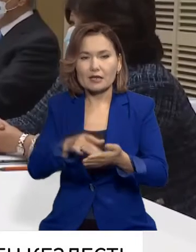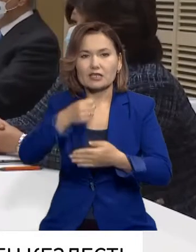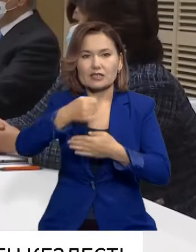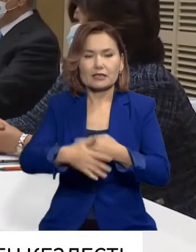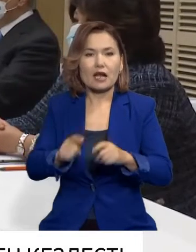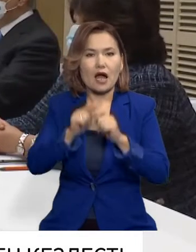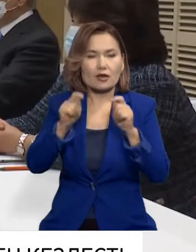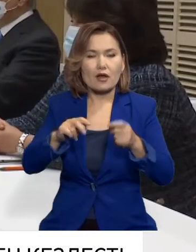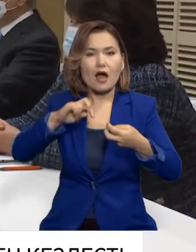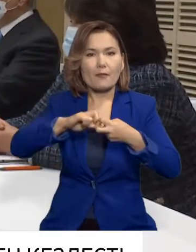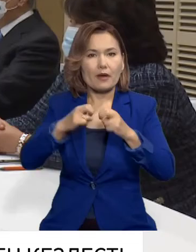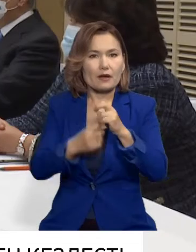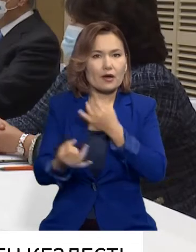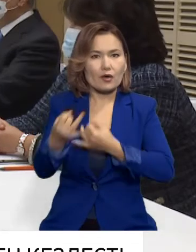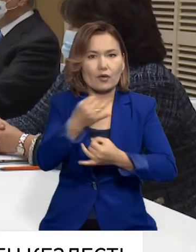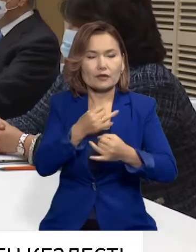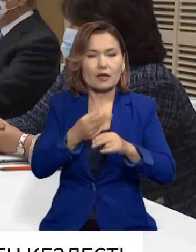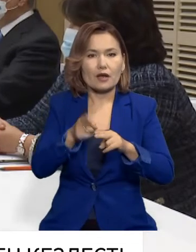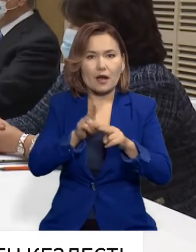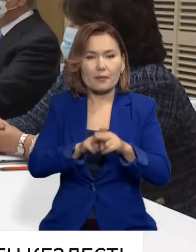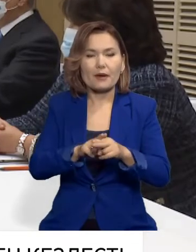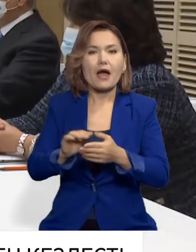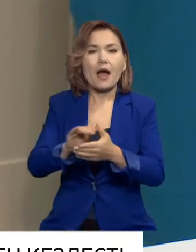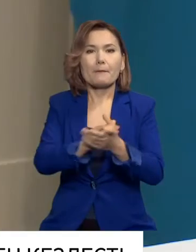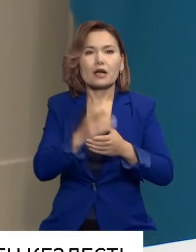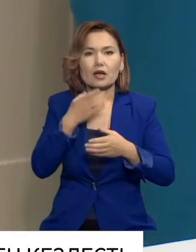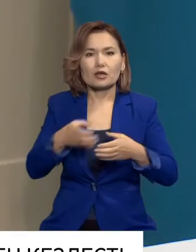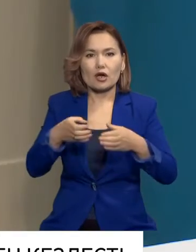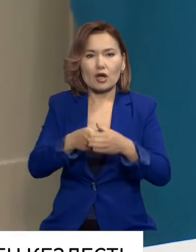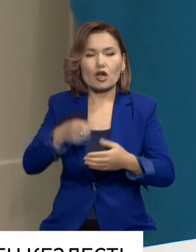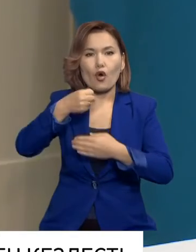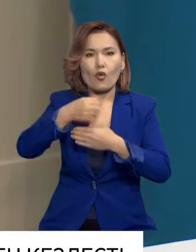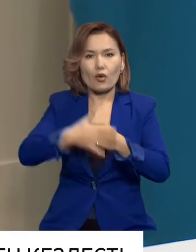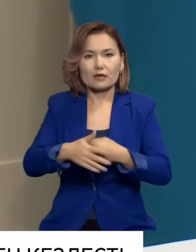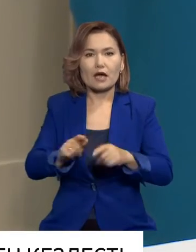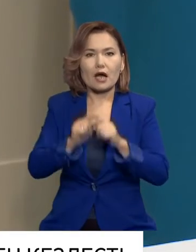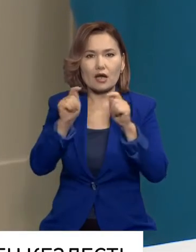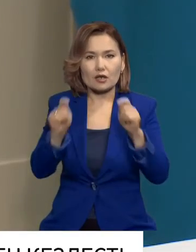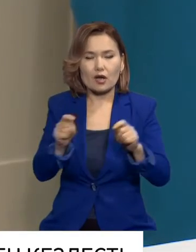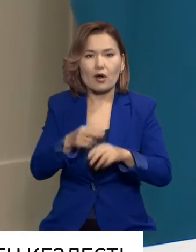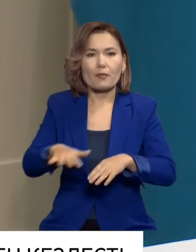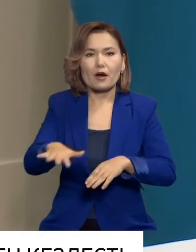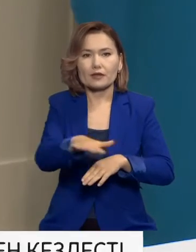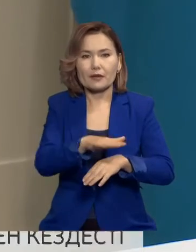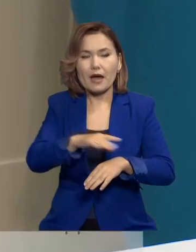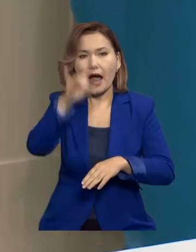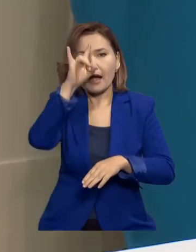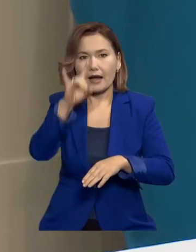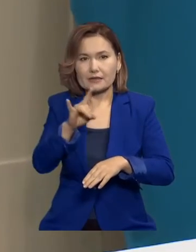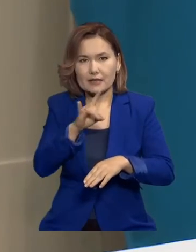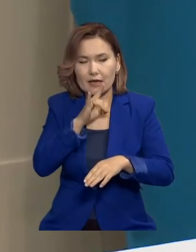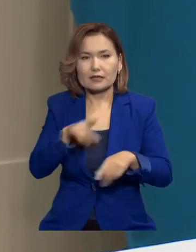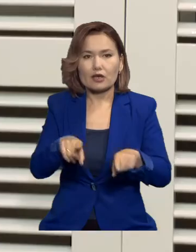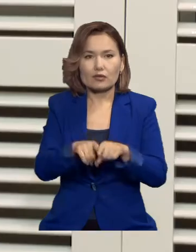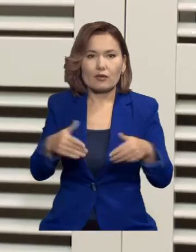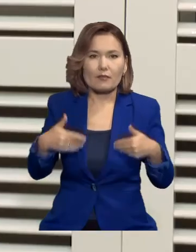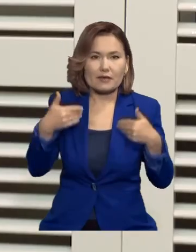болды. Орнықты даму мақсаттар бойынша Біріккен Ұлттар Ұйымының өңірлік орталығын өз аумағында құру жөніндегі Қазақстанның бастамасы талқыланды.